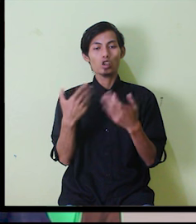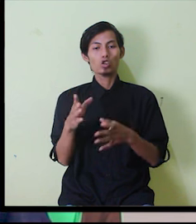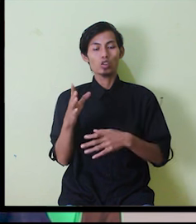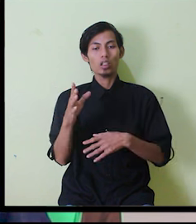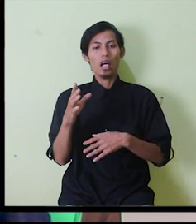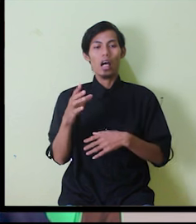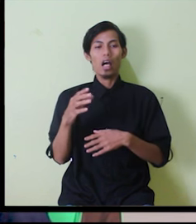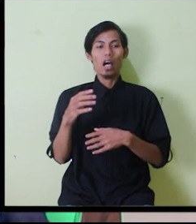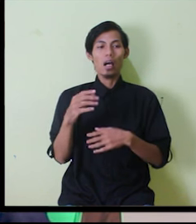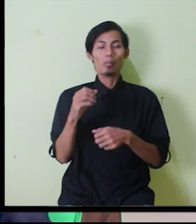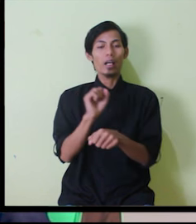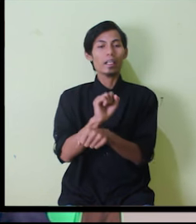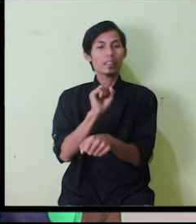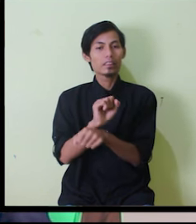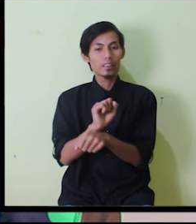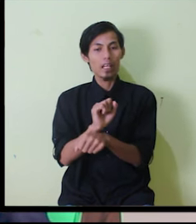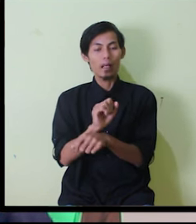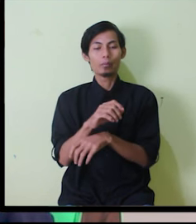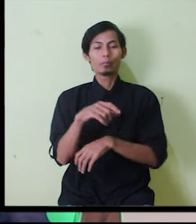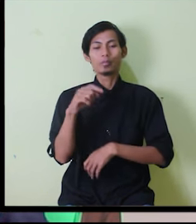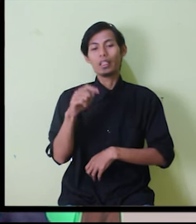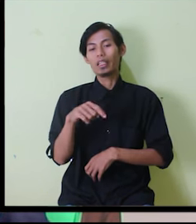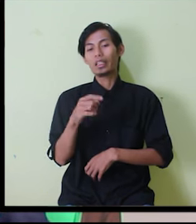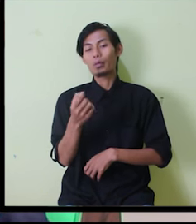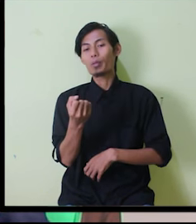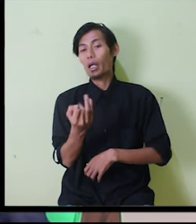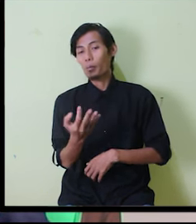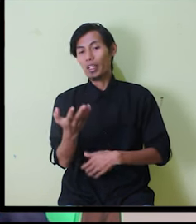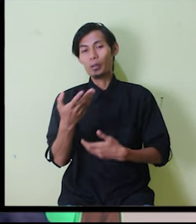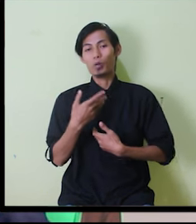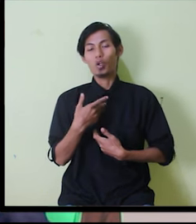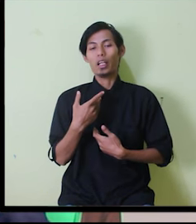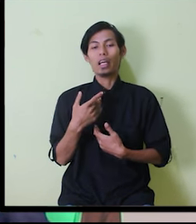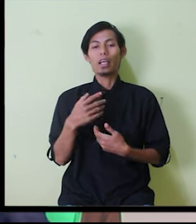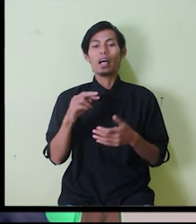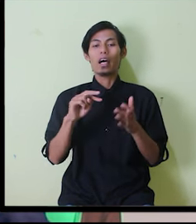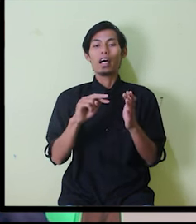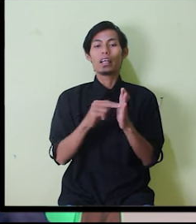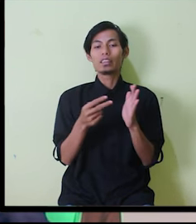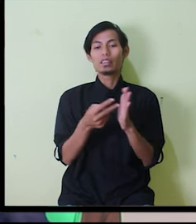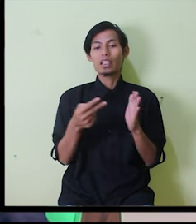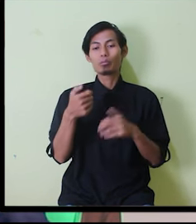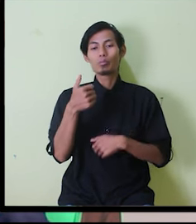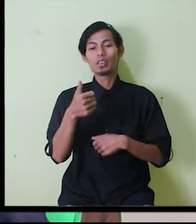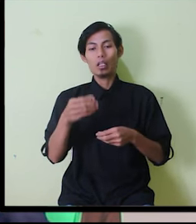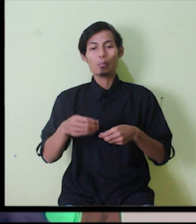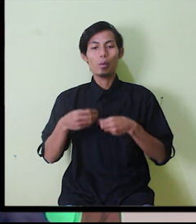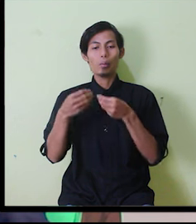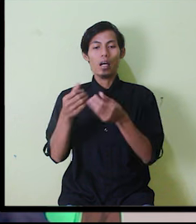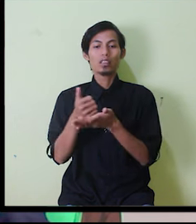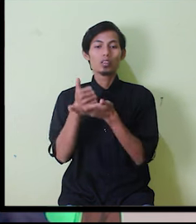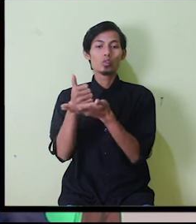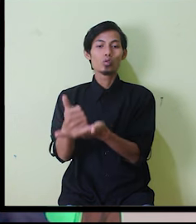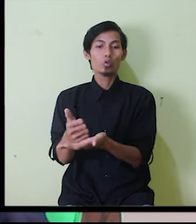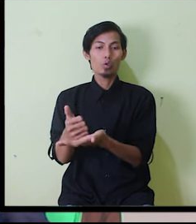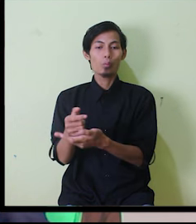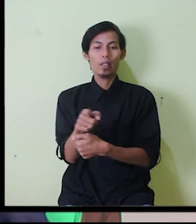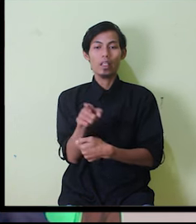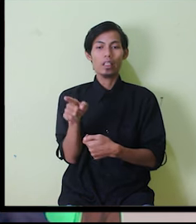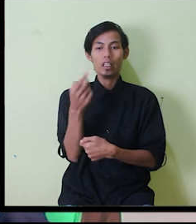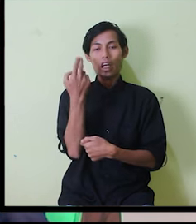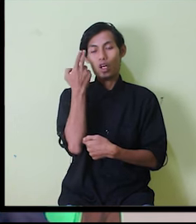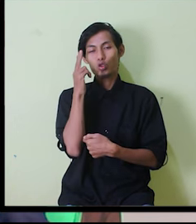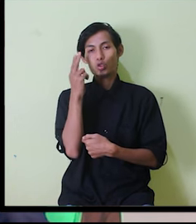atau yang bagaimana di situ diperoleh Mbak artinya itu memberikan Ya paling tidak Eh bisa membantu mereka untuk mengganti uang